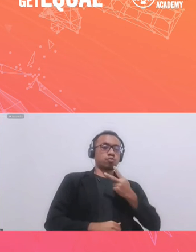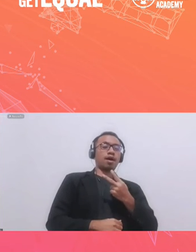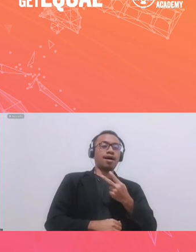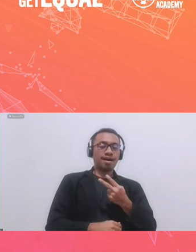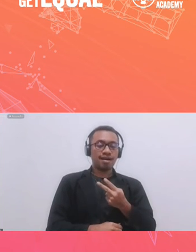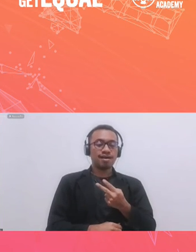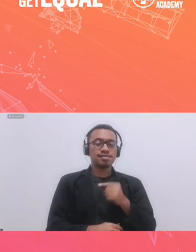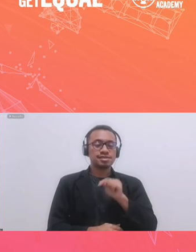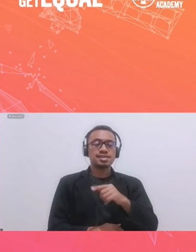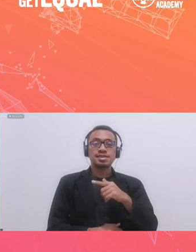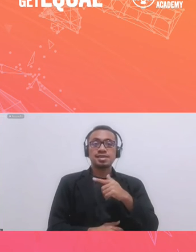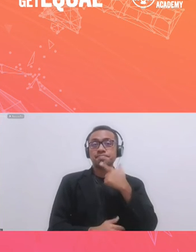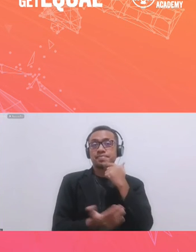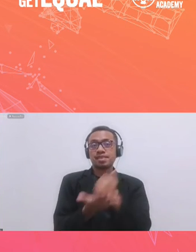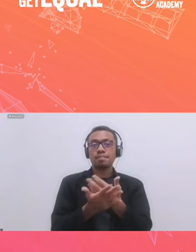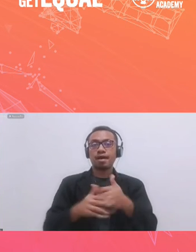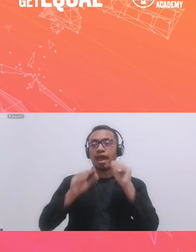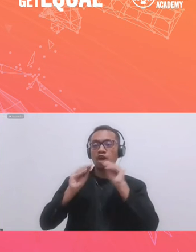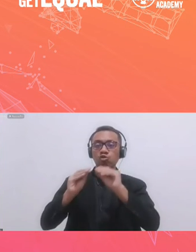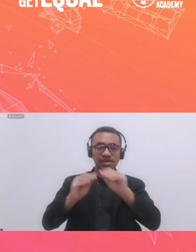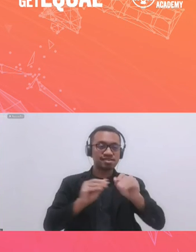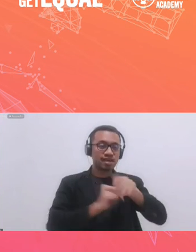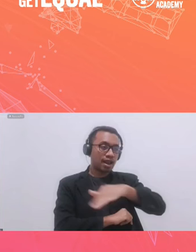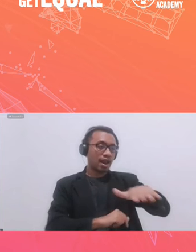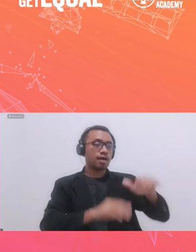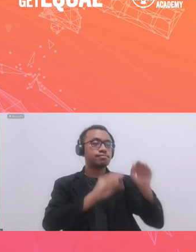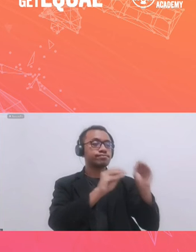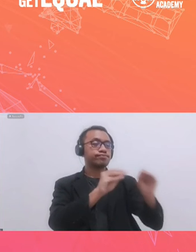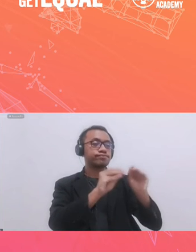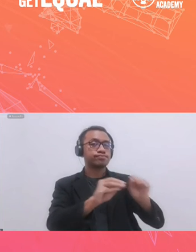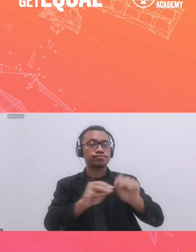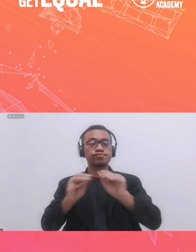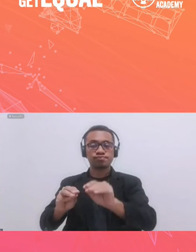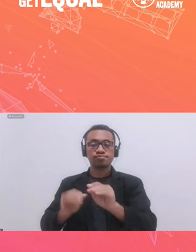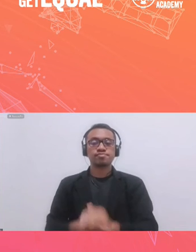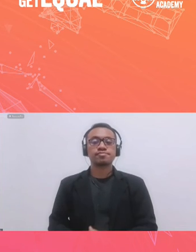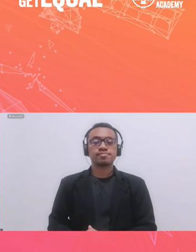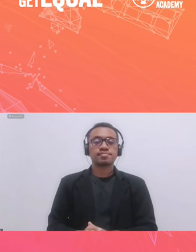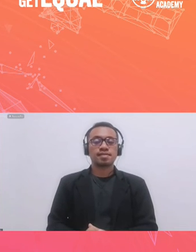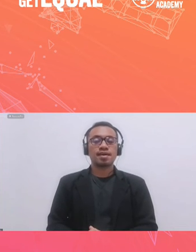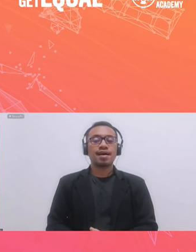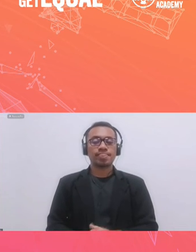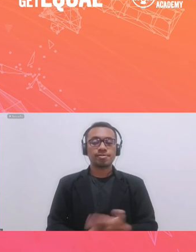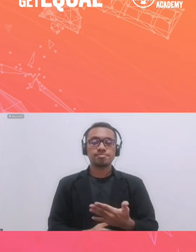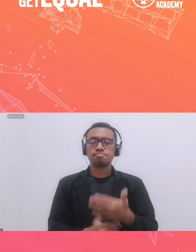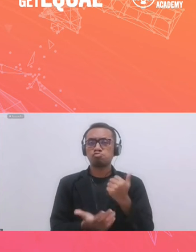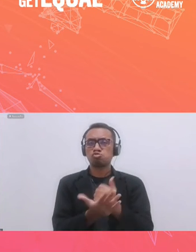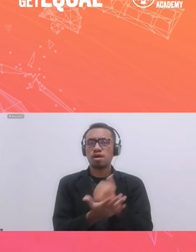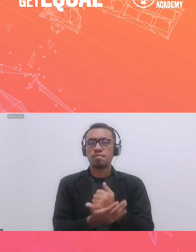anak-anak kita bagaimana kalau saya istilahkan tuh bijak menggunakan medsos.